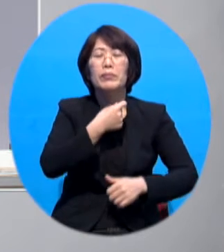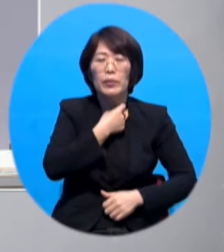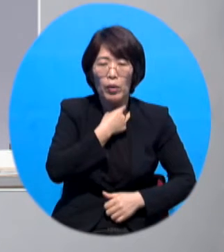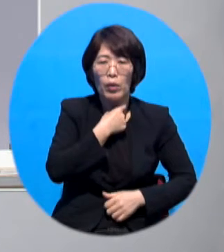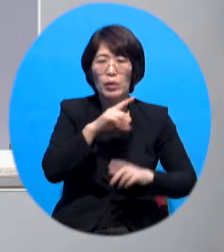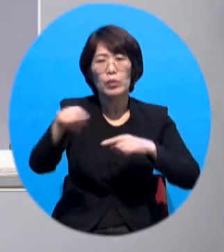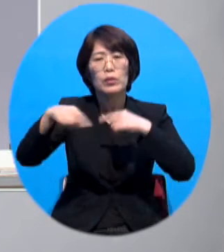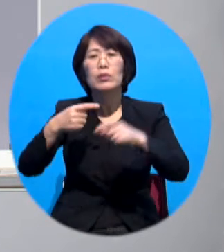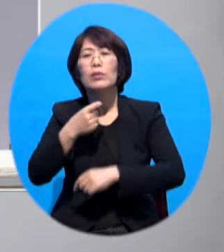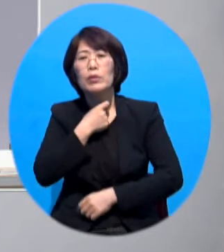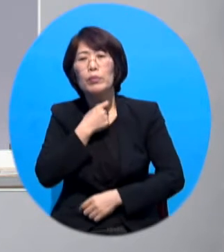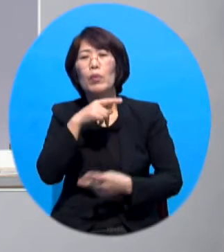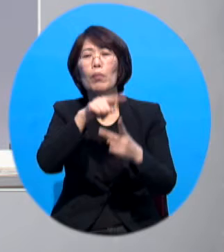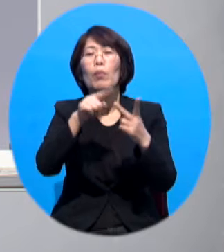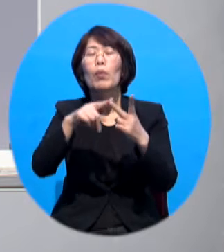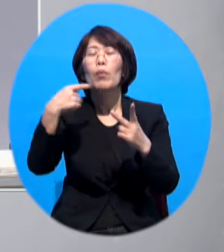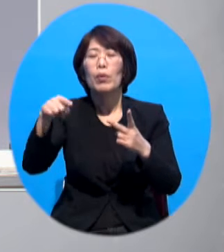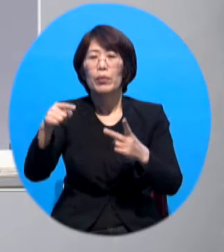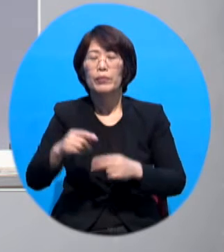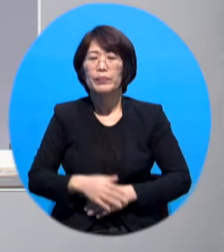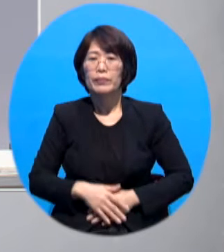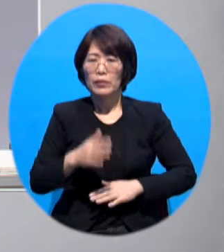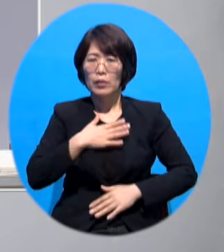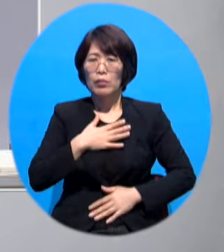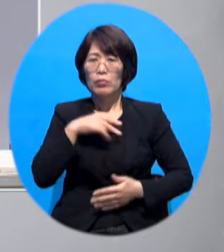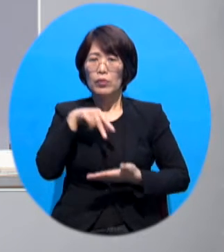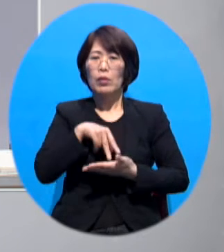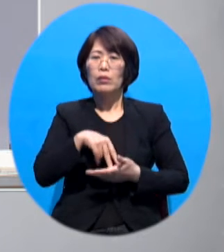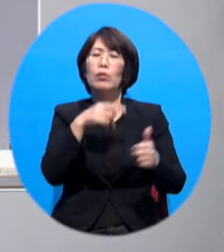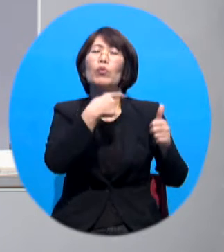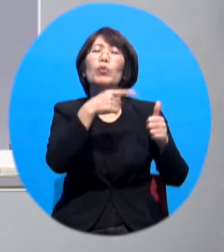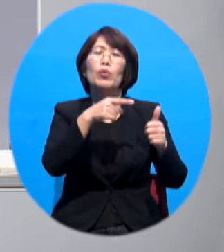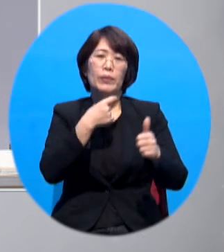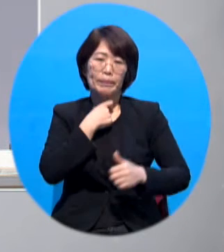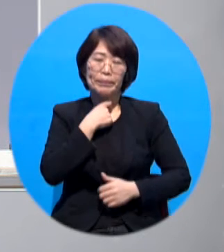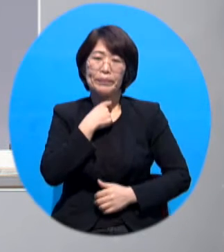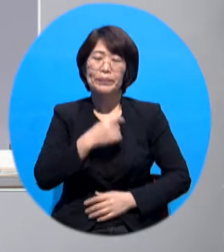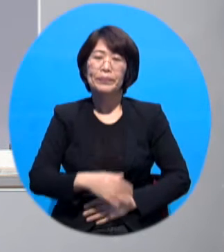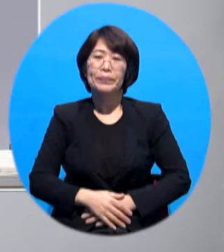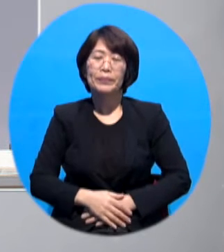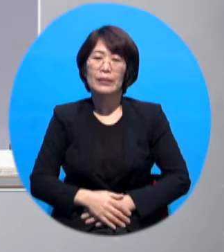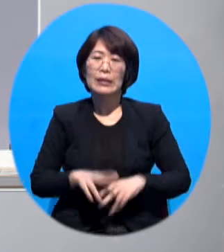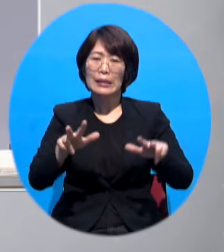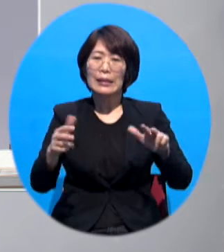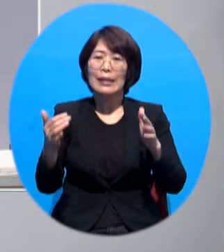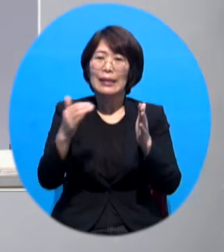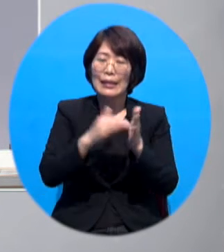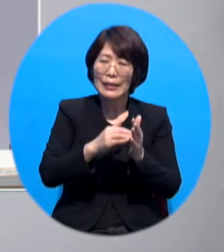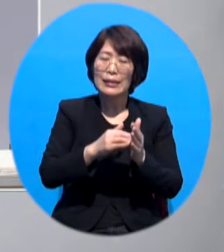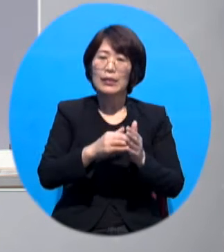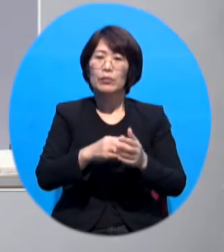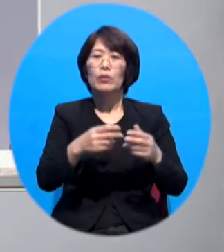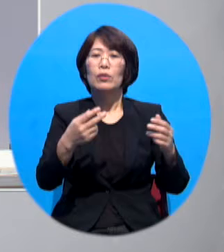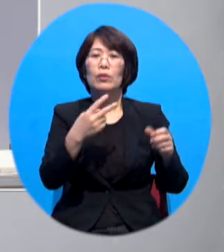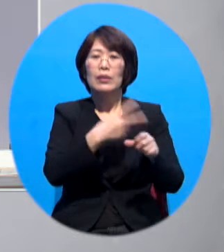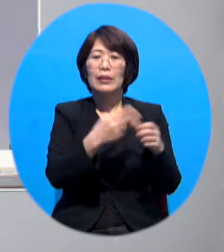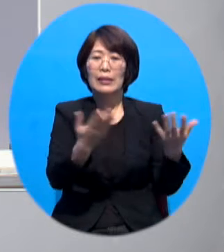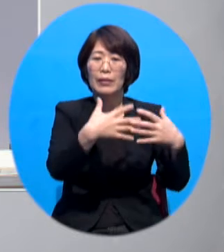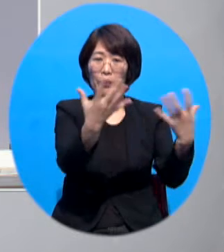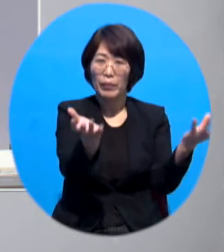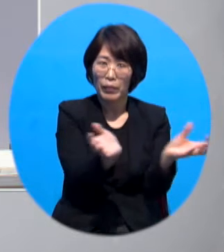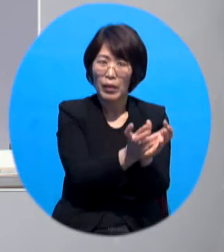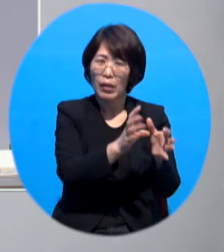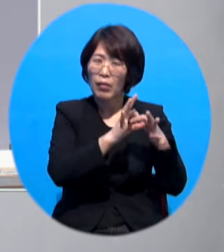정치를 하고 싶으신 겁니까 저는 교육을 하고 싶습니다 그동안의 제가 챙겨줘 관련으로 해직 때